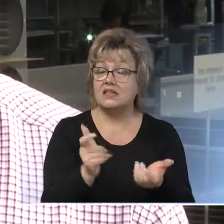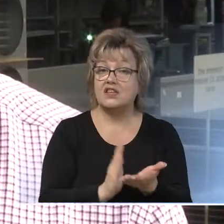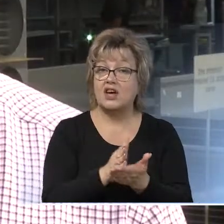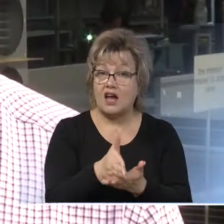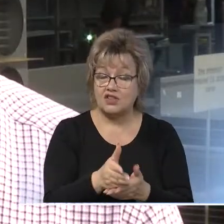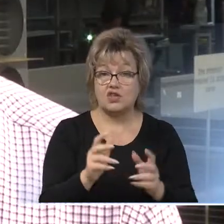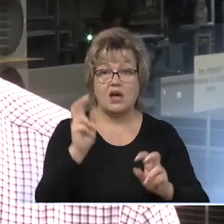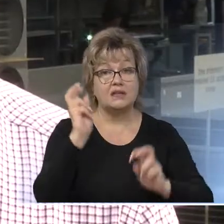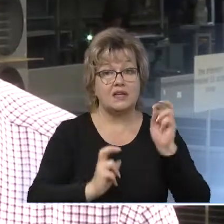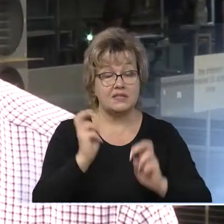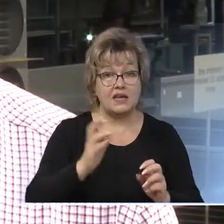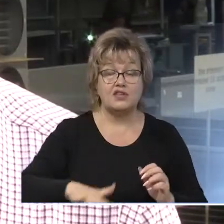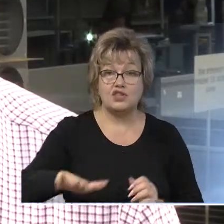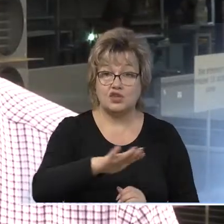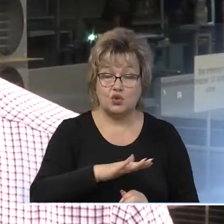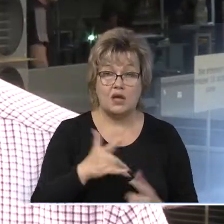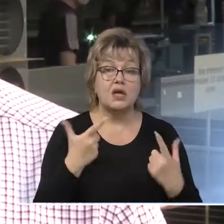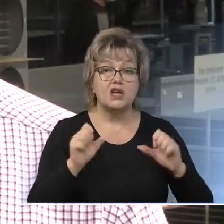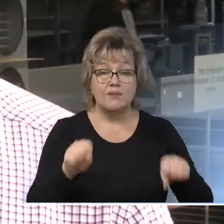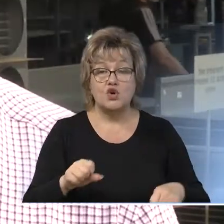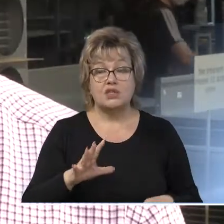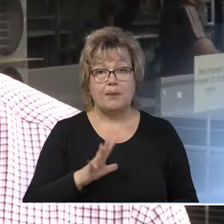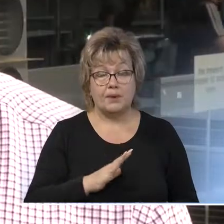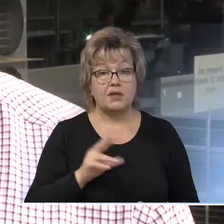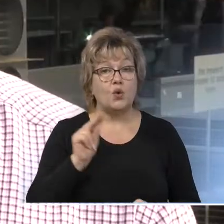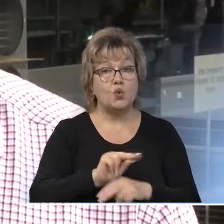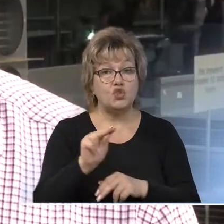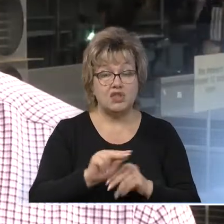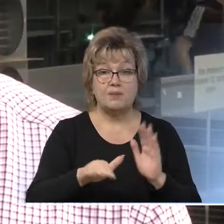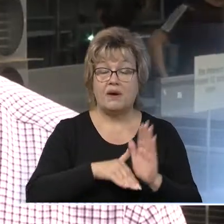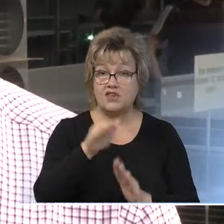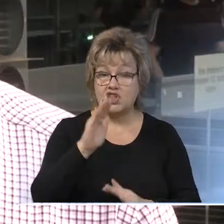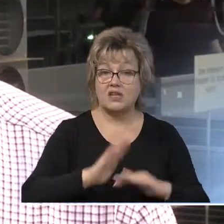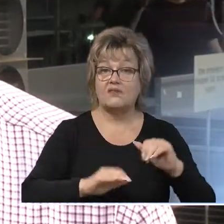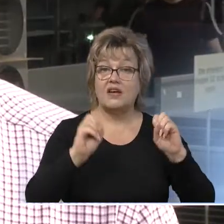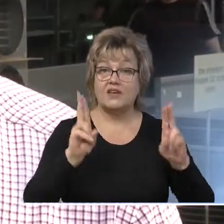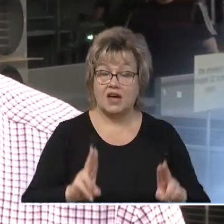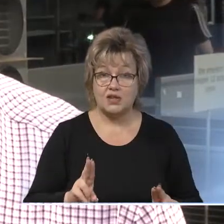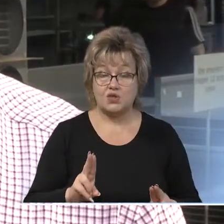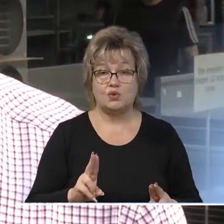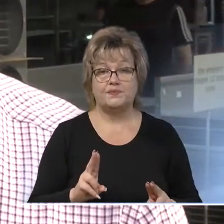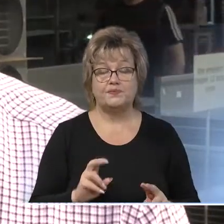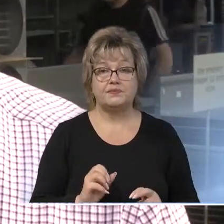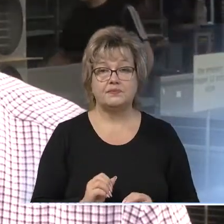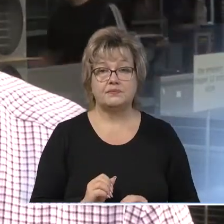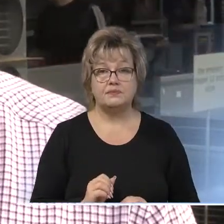визитные карточки отраслей или территорий, где можно было учить, повышать квалификацию